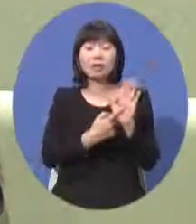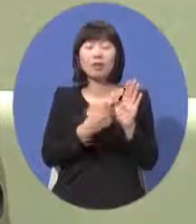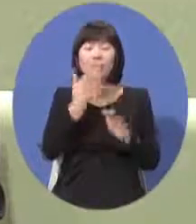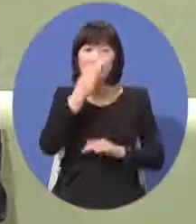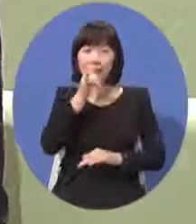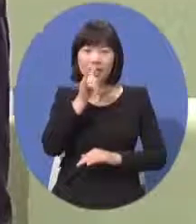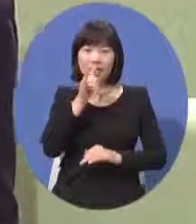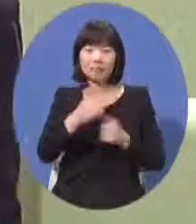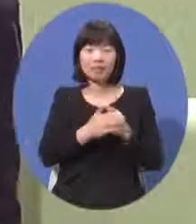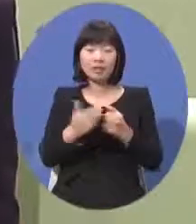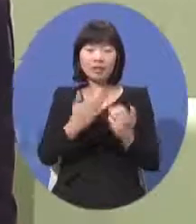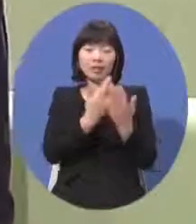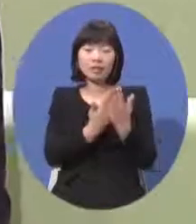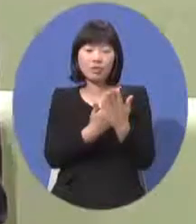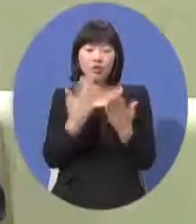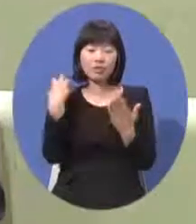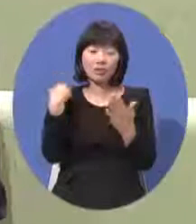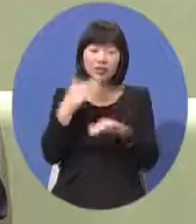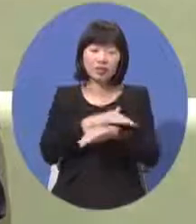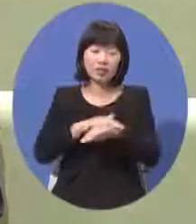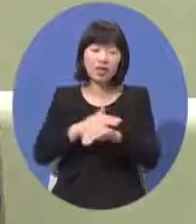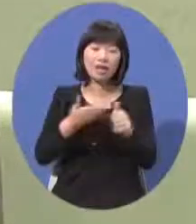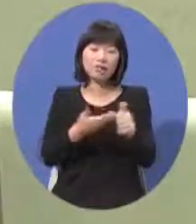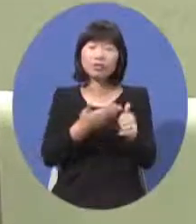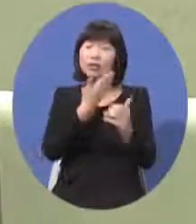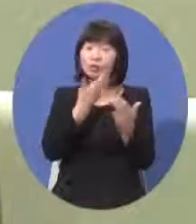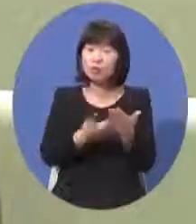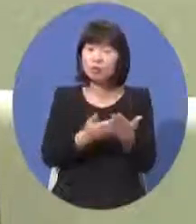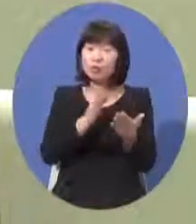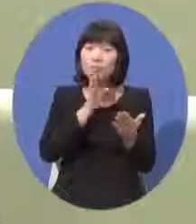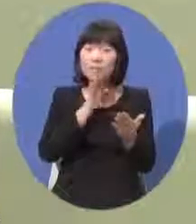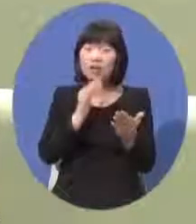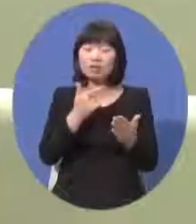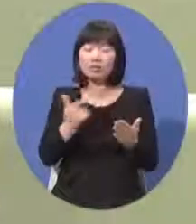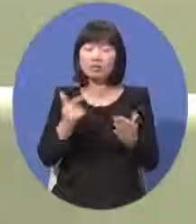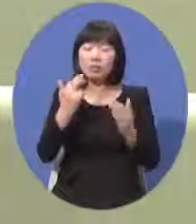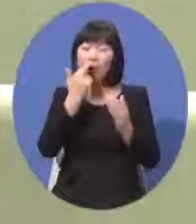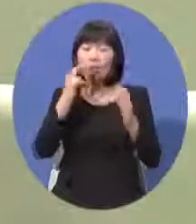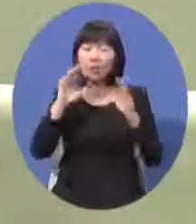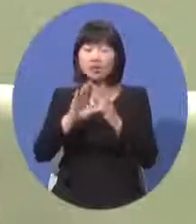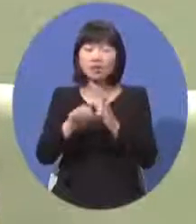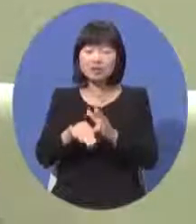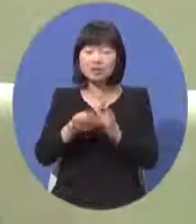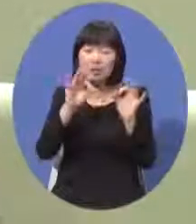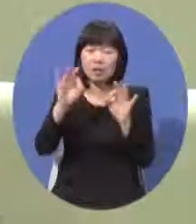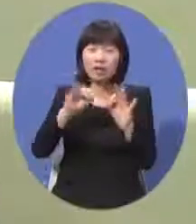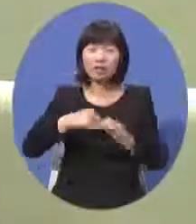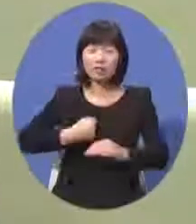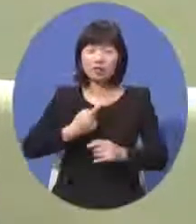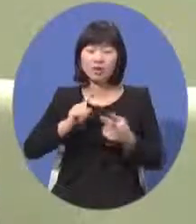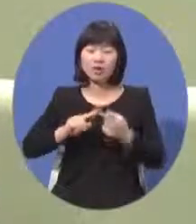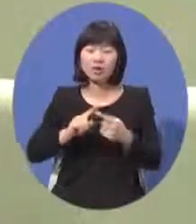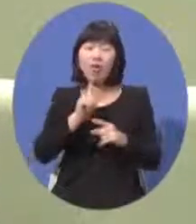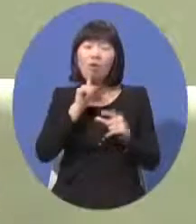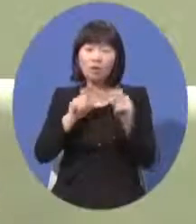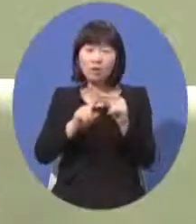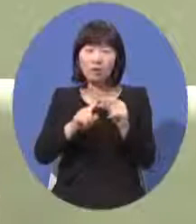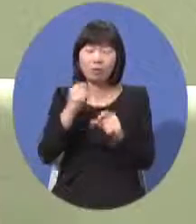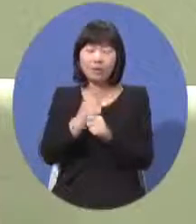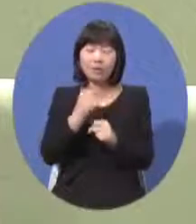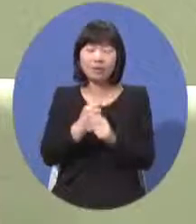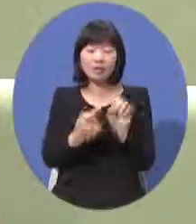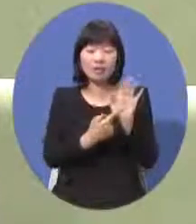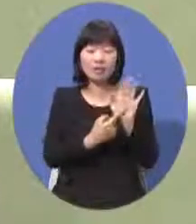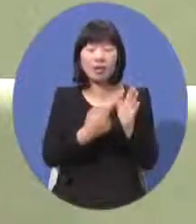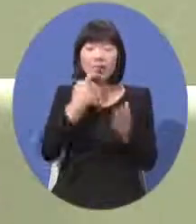그래서 일단은 네. 거울의 역할을 잘 해주시는 게 중요한데 네. 아이가 너무 어릴 때는 사실은 스스로 이걸 언어화해서 표현하는